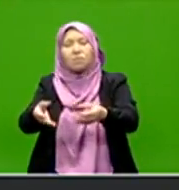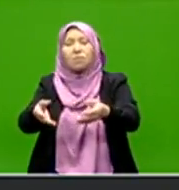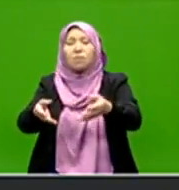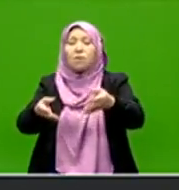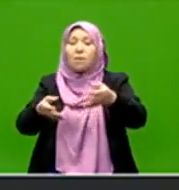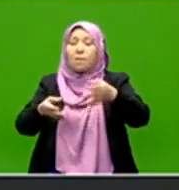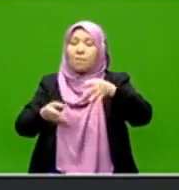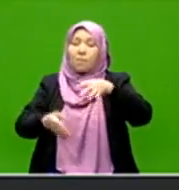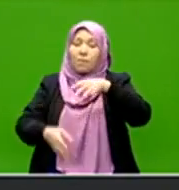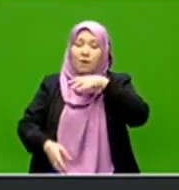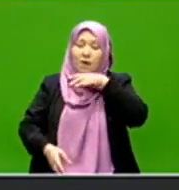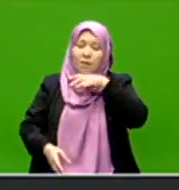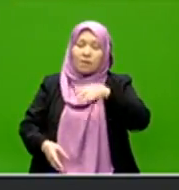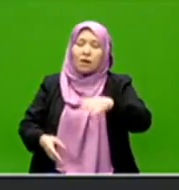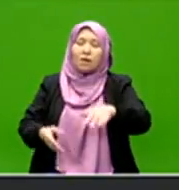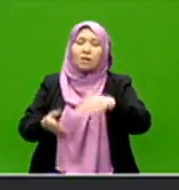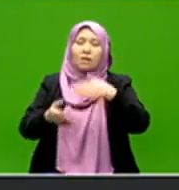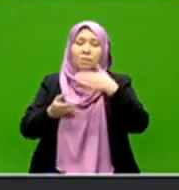لربك